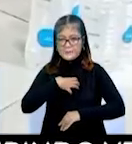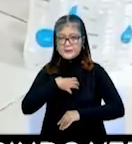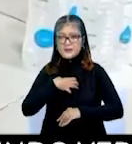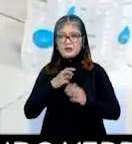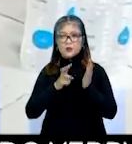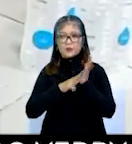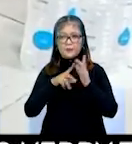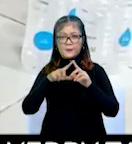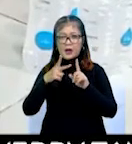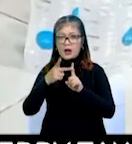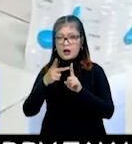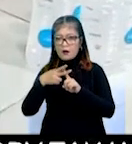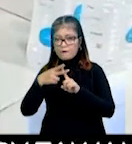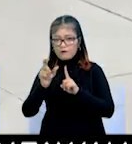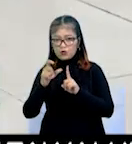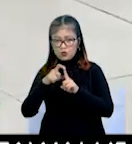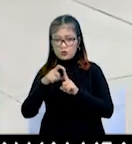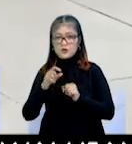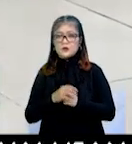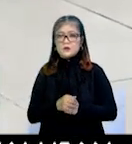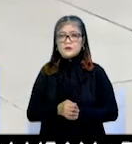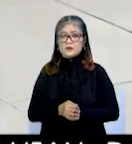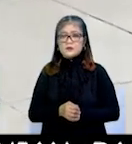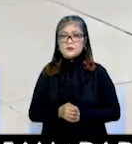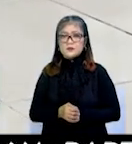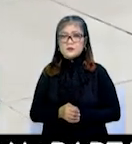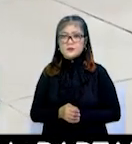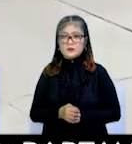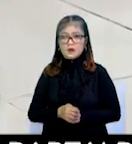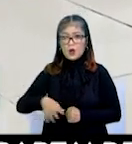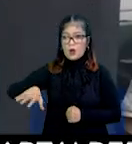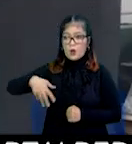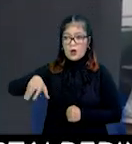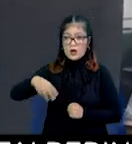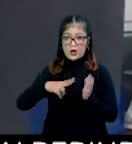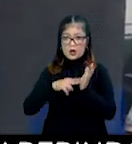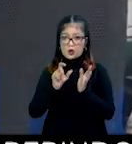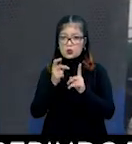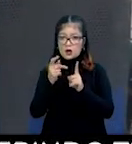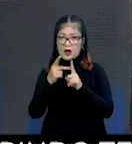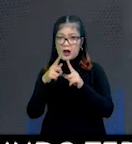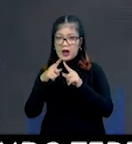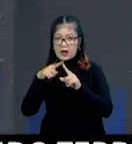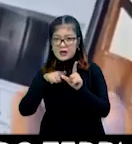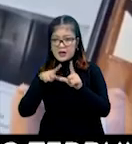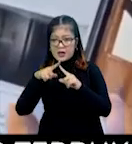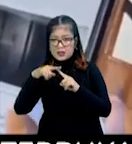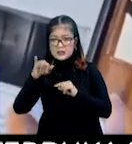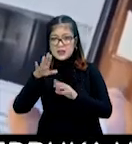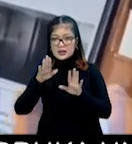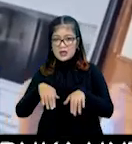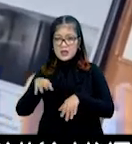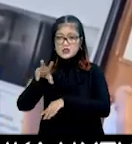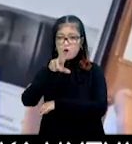Namun keluarga Nur Hayati, Kaur Keuangan Desa Citemu, Kecamatan Mundu, Cirebon, Jawa Barat ini masih menunggu kepastian atas